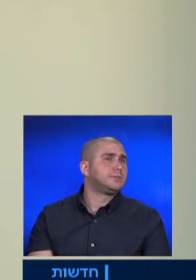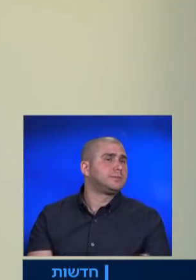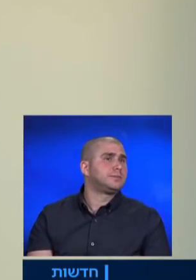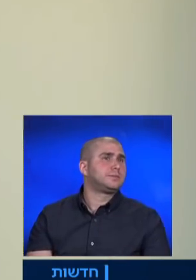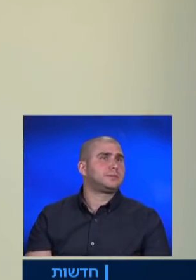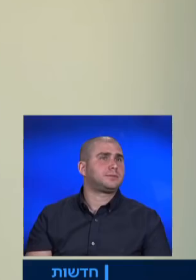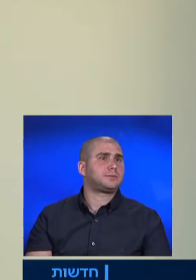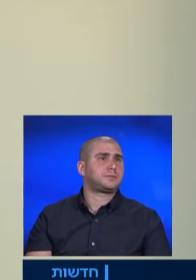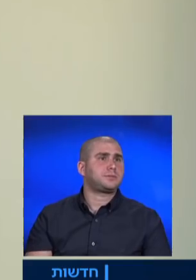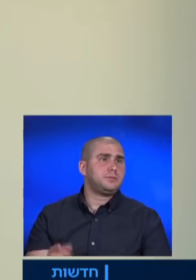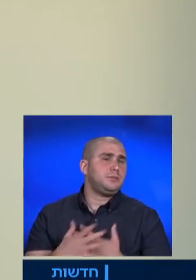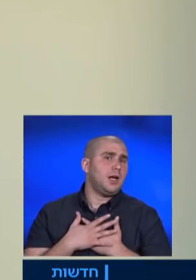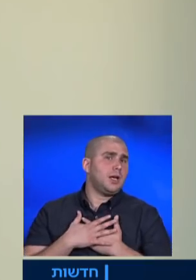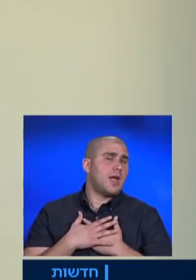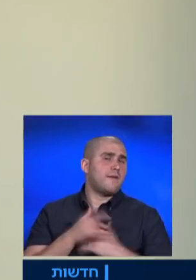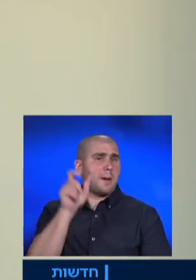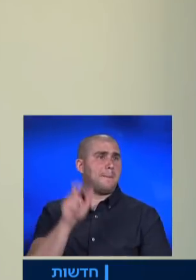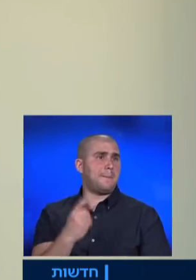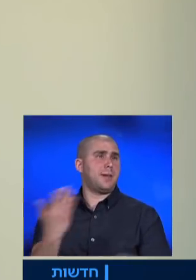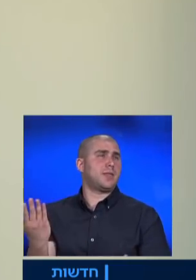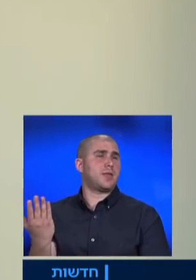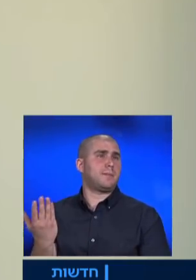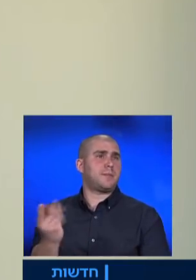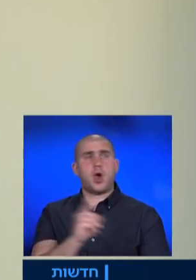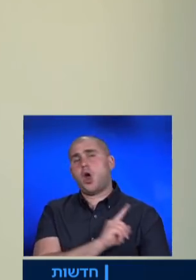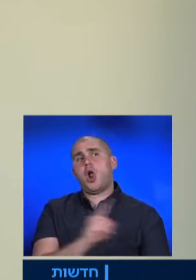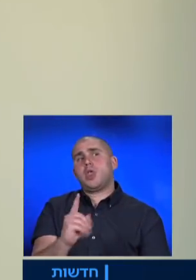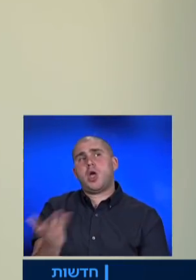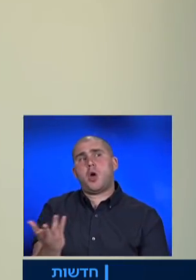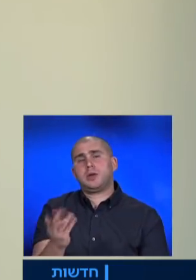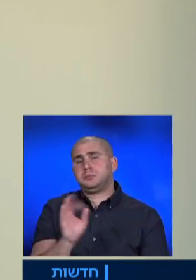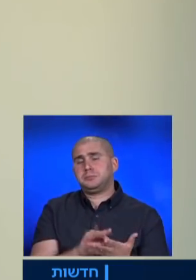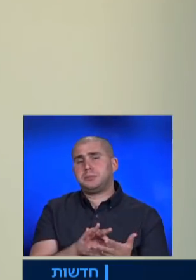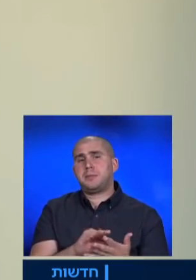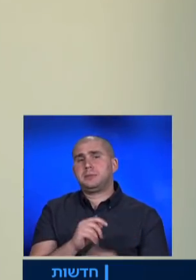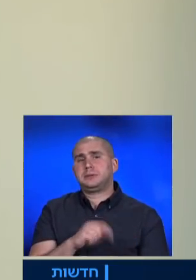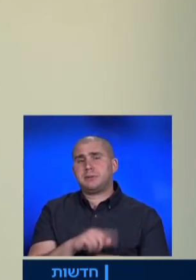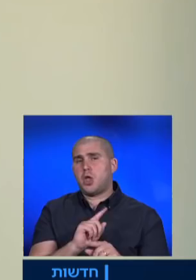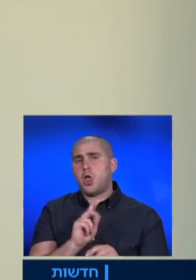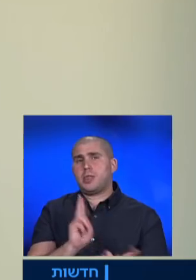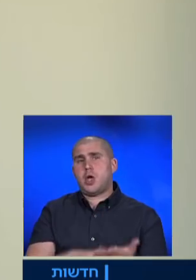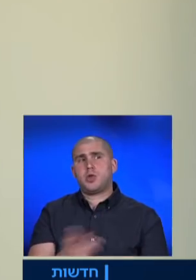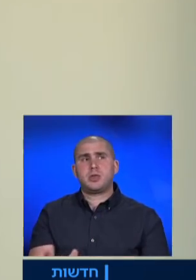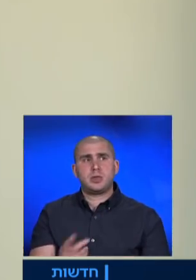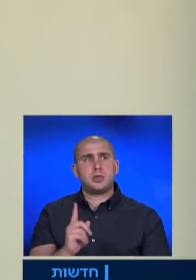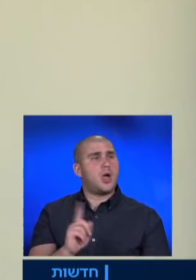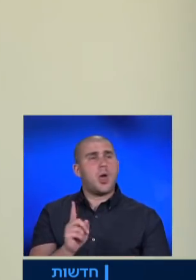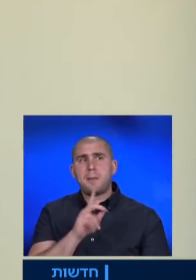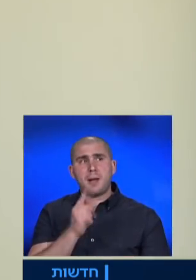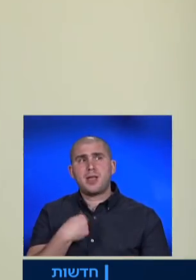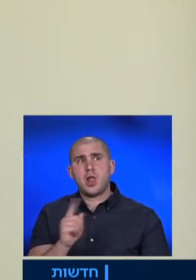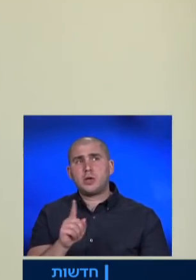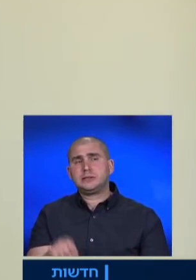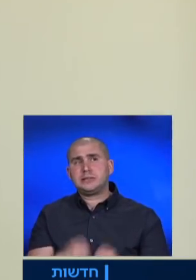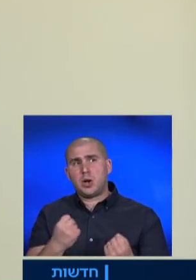היא התאהבה לבן אדם הלא נכון, בזמן הלא נכון. אבל לא, מאמא, אני לא עוזרת, אני